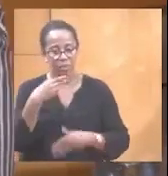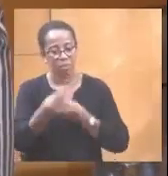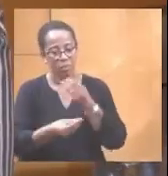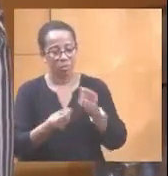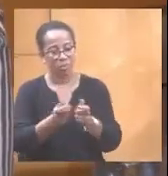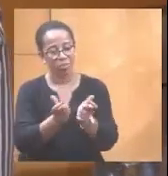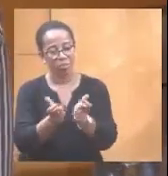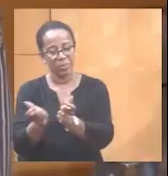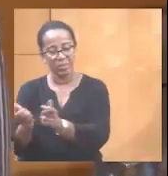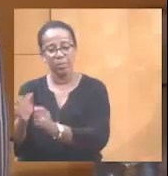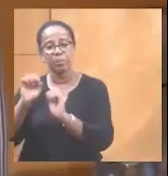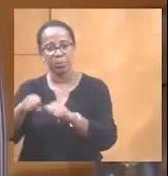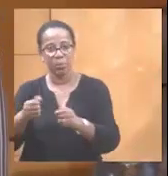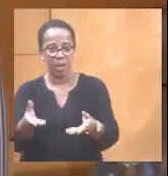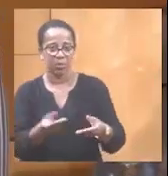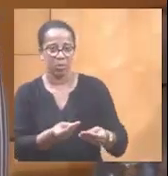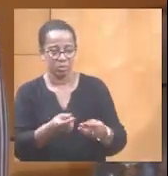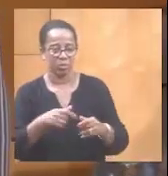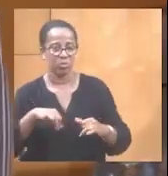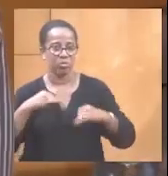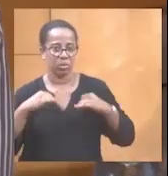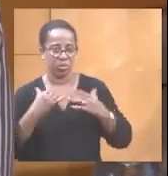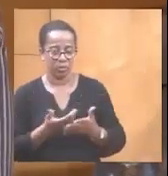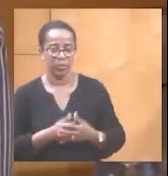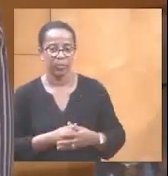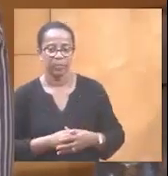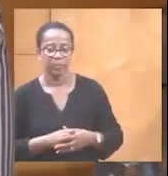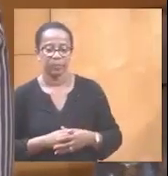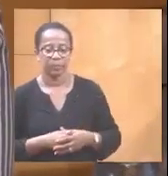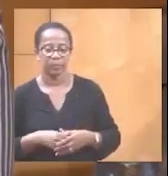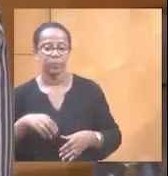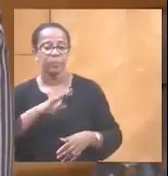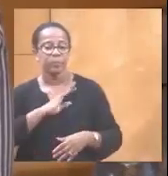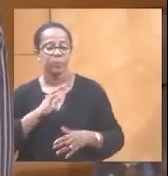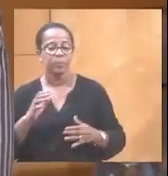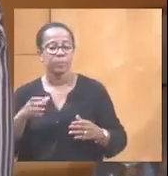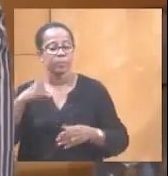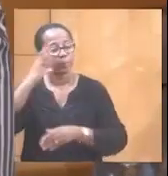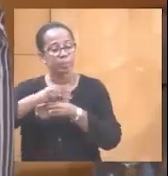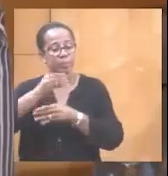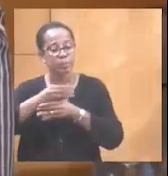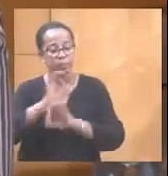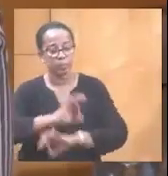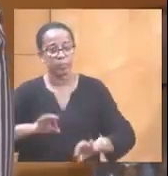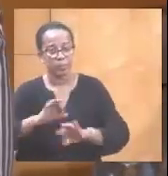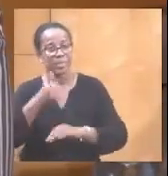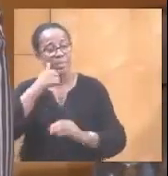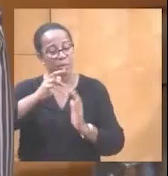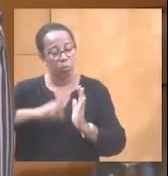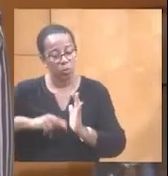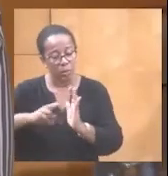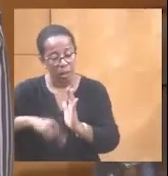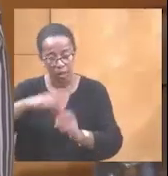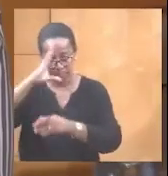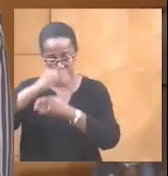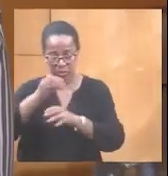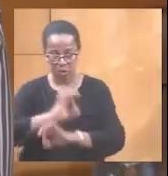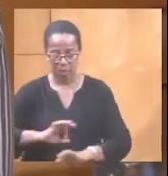à ouvrir leurs portes à nos jeunes parce qu'il n'y a pas d'apprentissage s'il n'y a pas de contrat d'apprentissage.